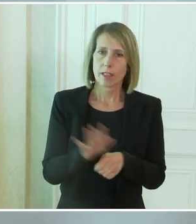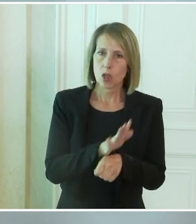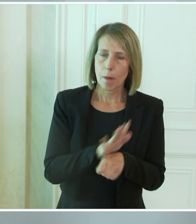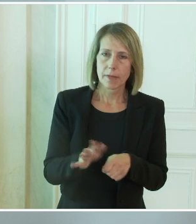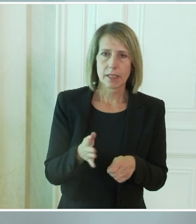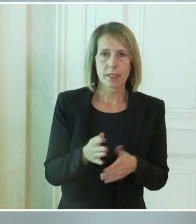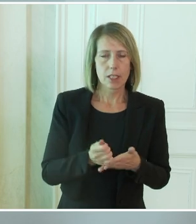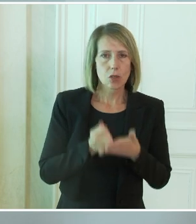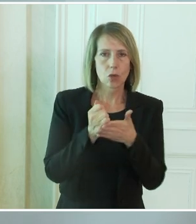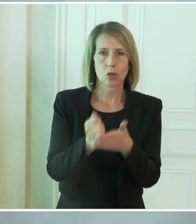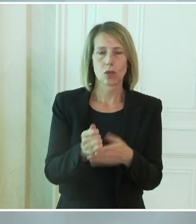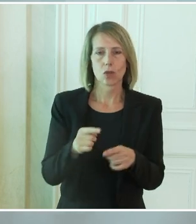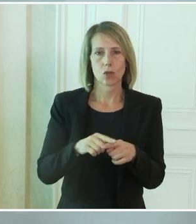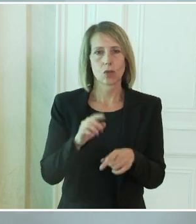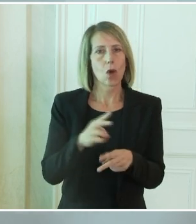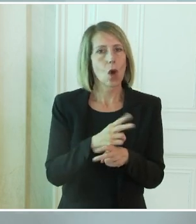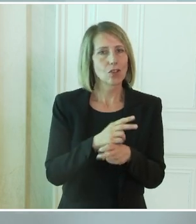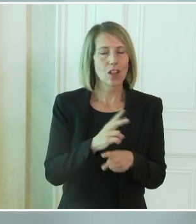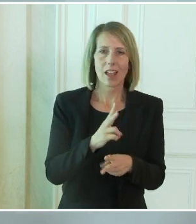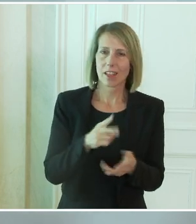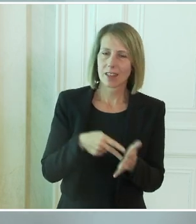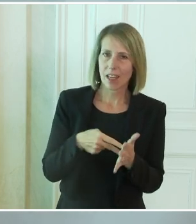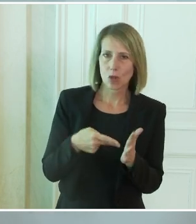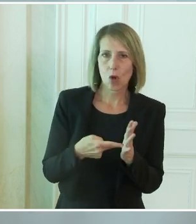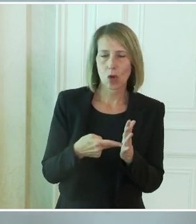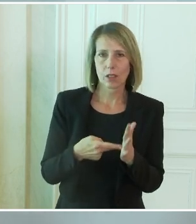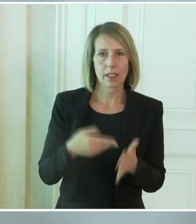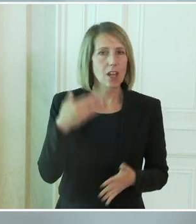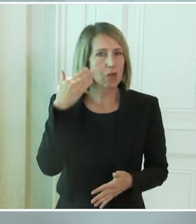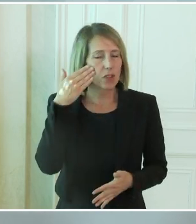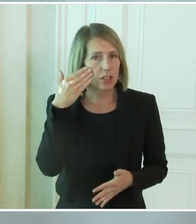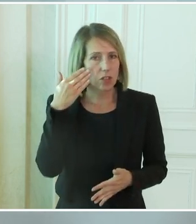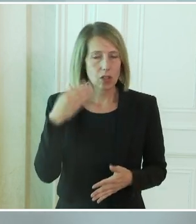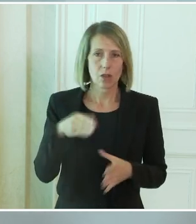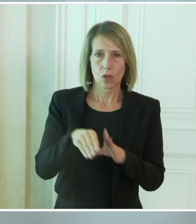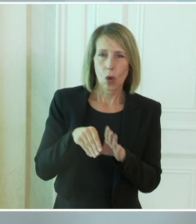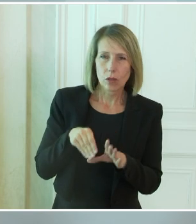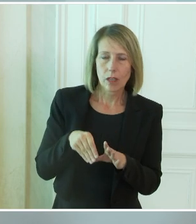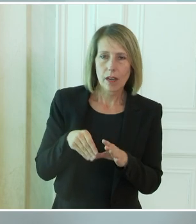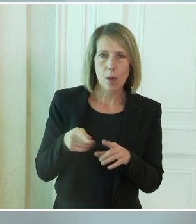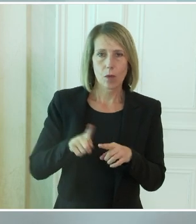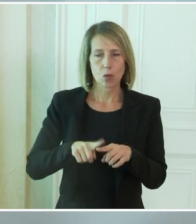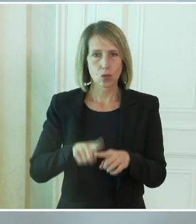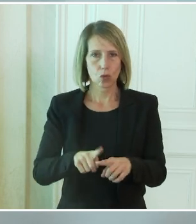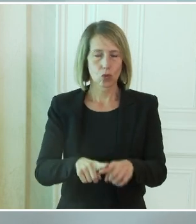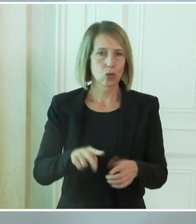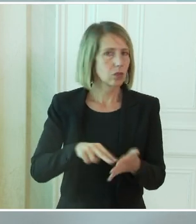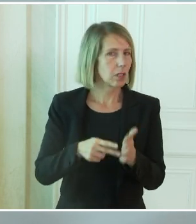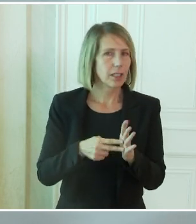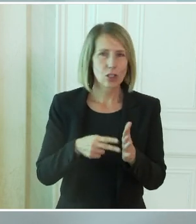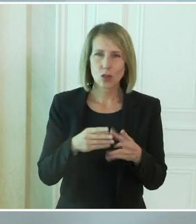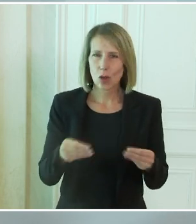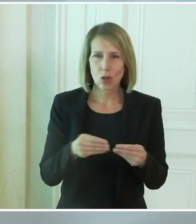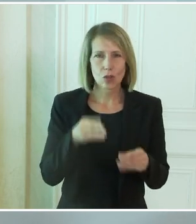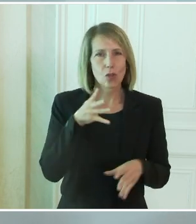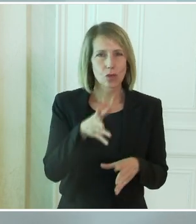von österreichischen Technologien und Unternehmen, Wissenschaft und sonstigen technischen Lösungen